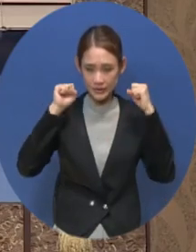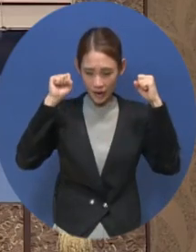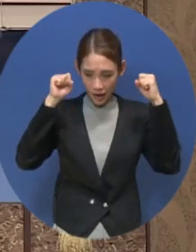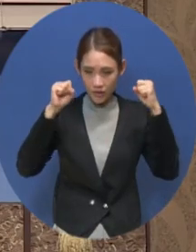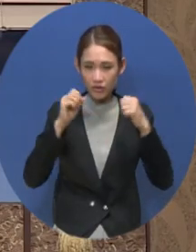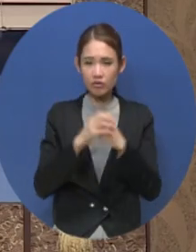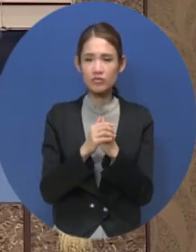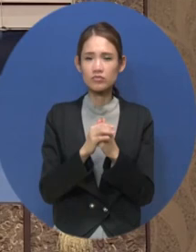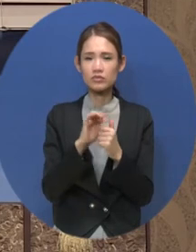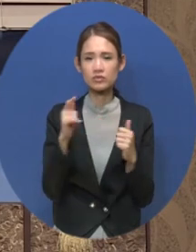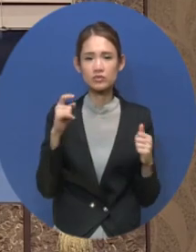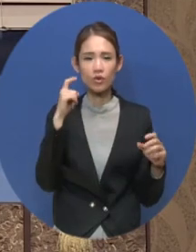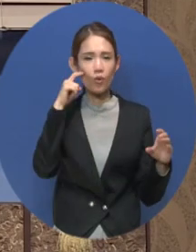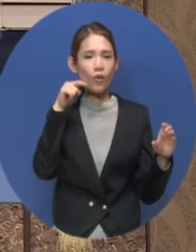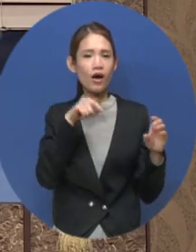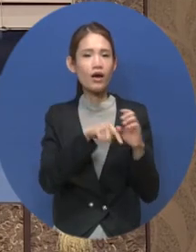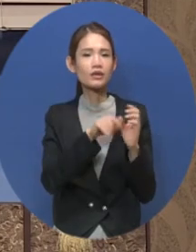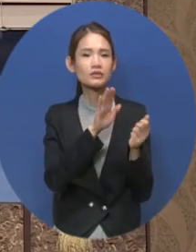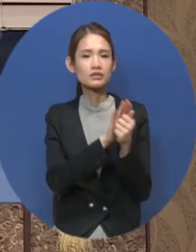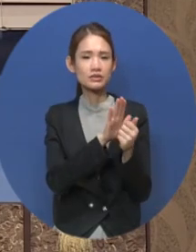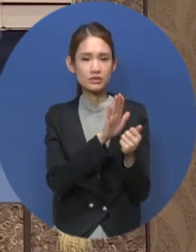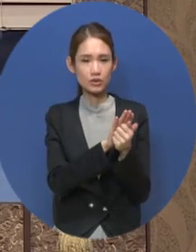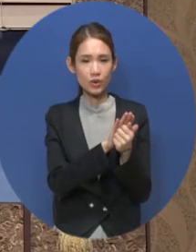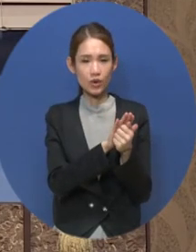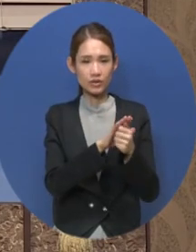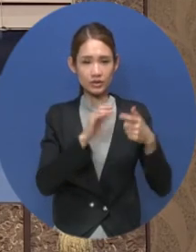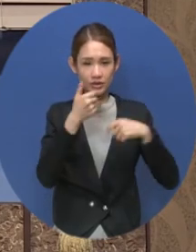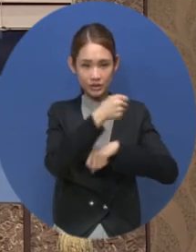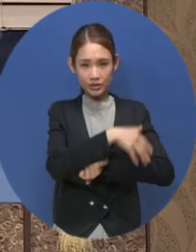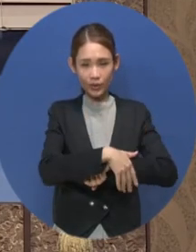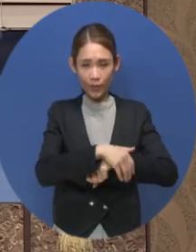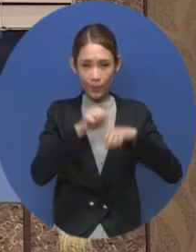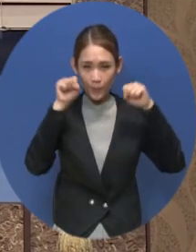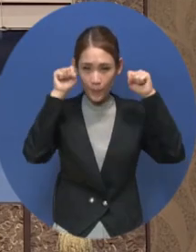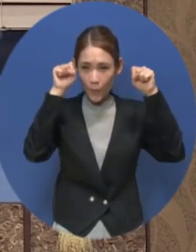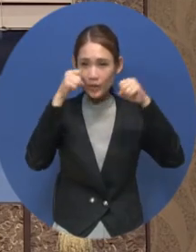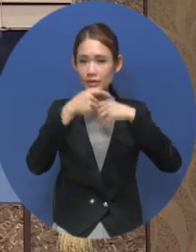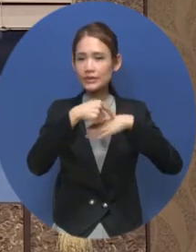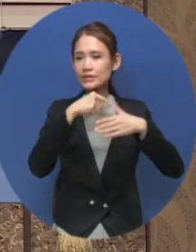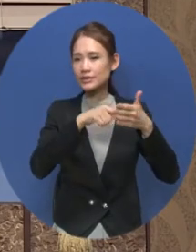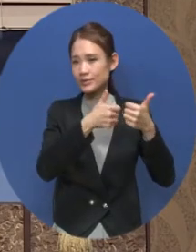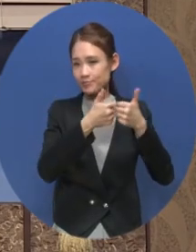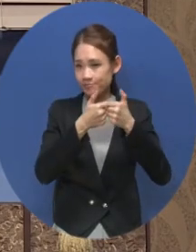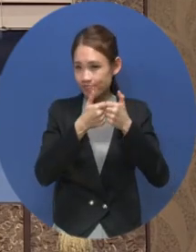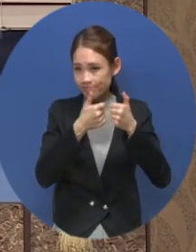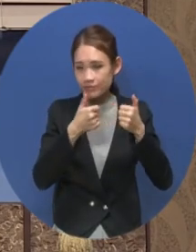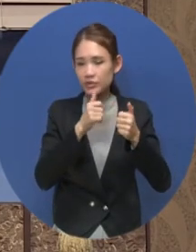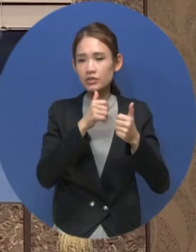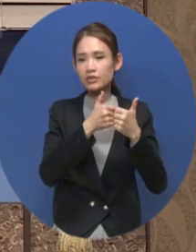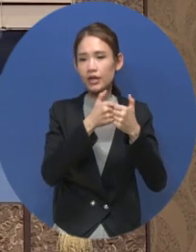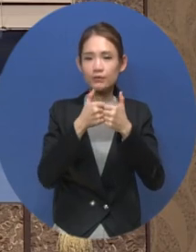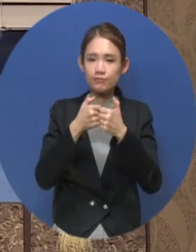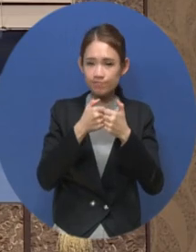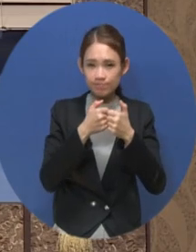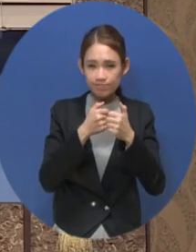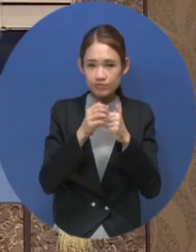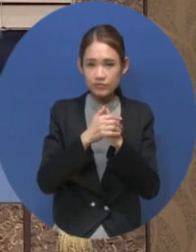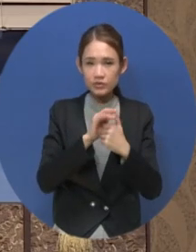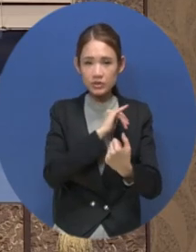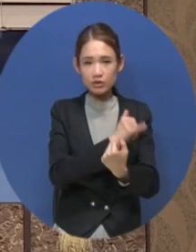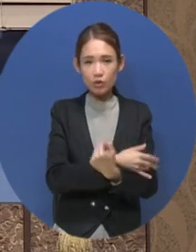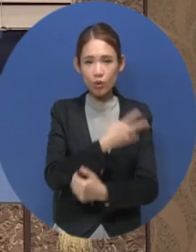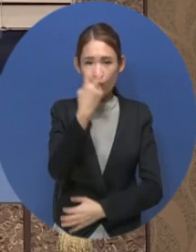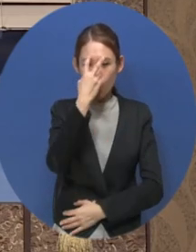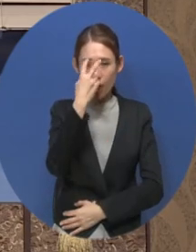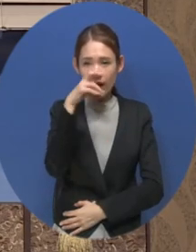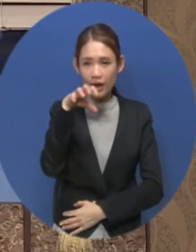또 과학적인 지원을 하고 늘 스포츠 심리 상담사가 상담을 하고 또 선수촌에 인권관리관을 배치해가지고